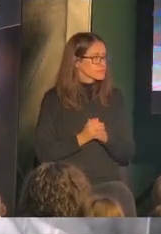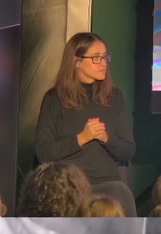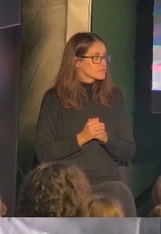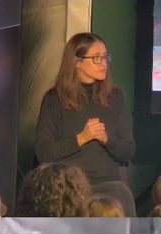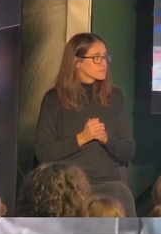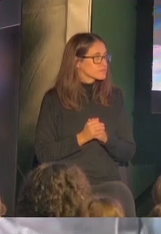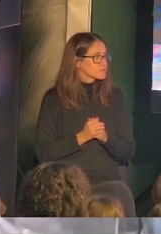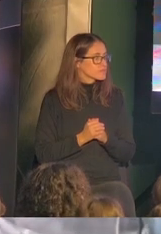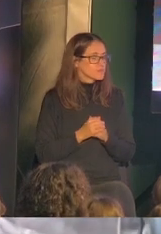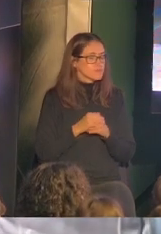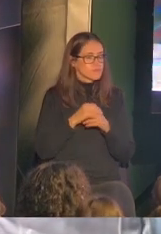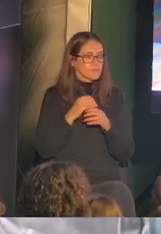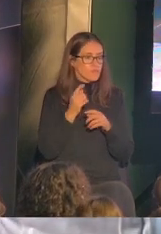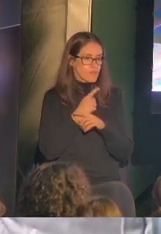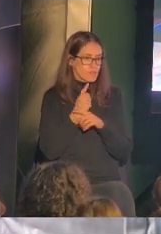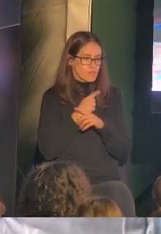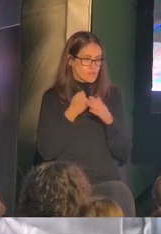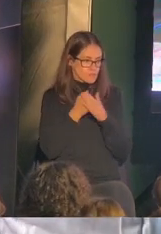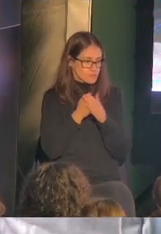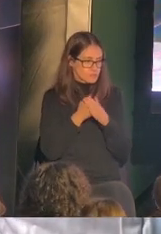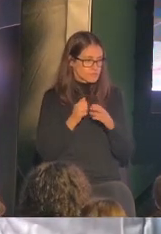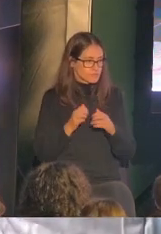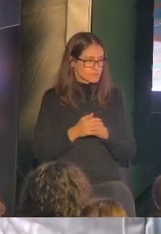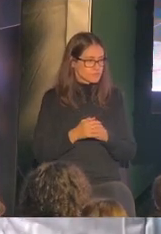Màxima velocitat.